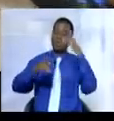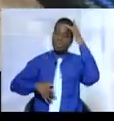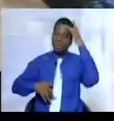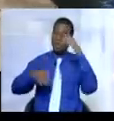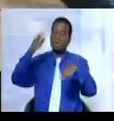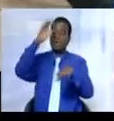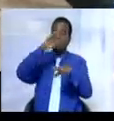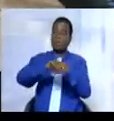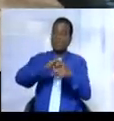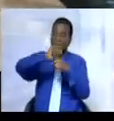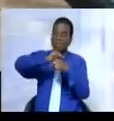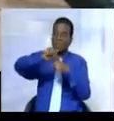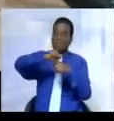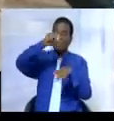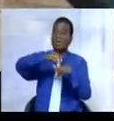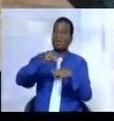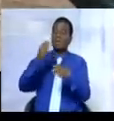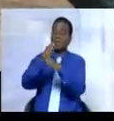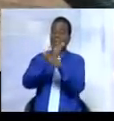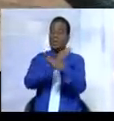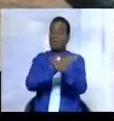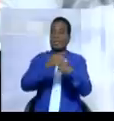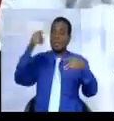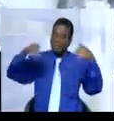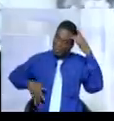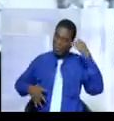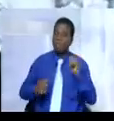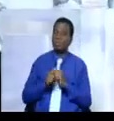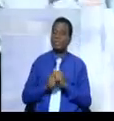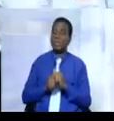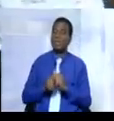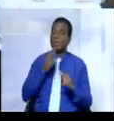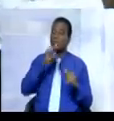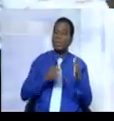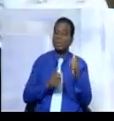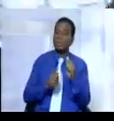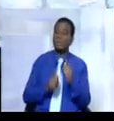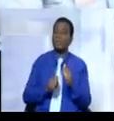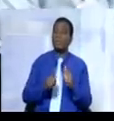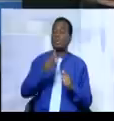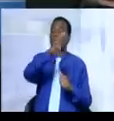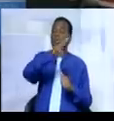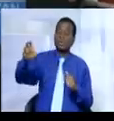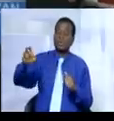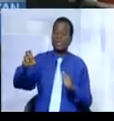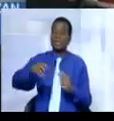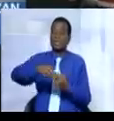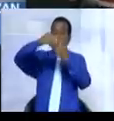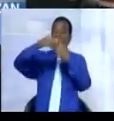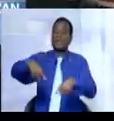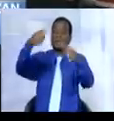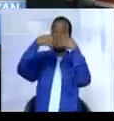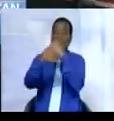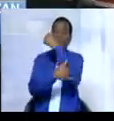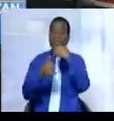les formations et sur l'évolution de la néphrologie dans notre pays. Ce sont près de 200 spécialistes de néphrologie venus des pays de l'Afrique